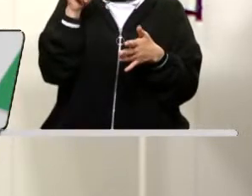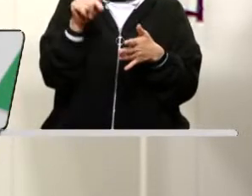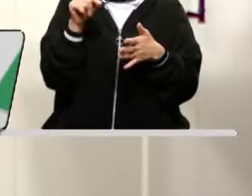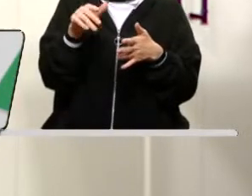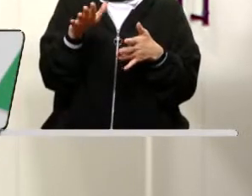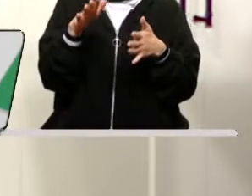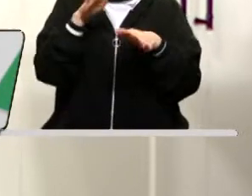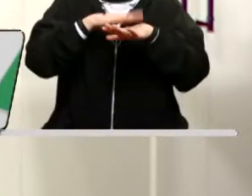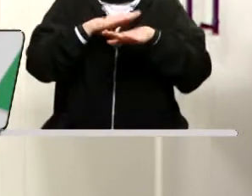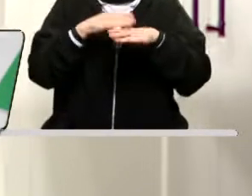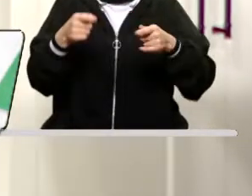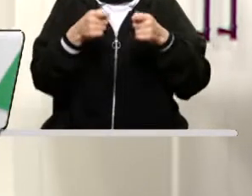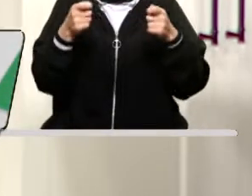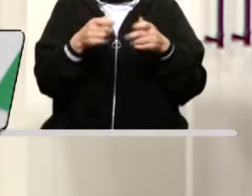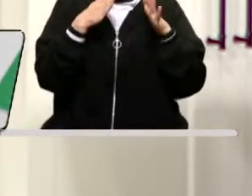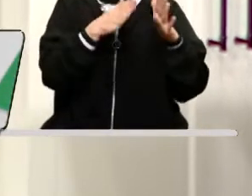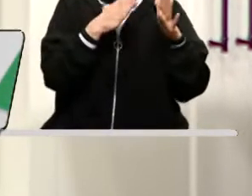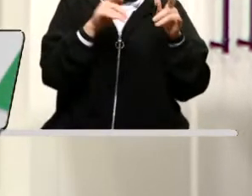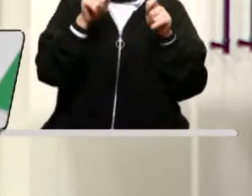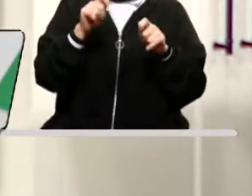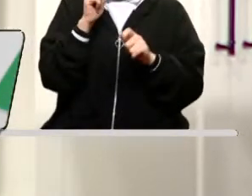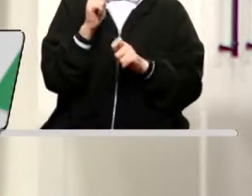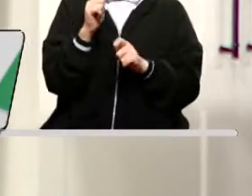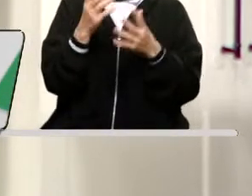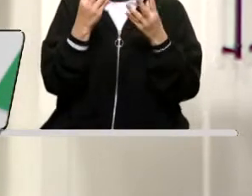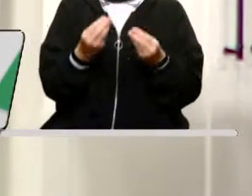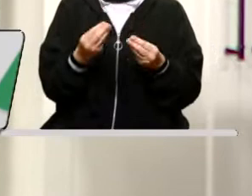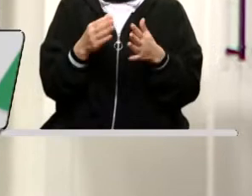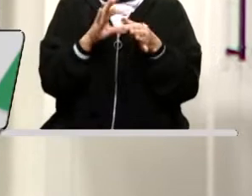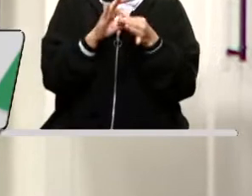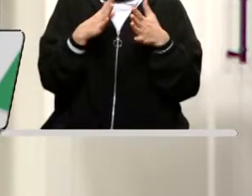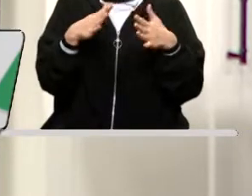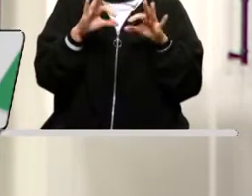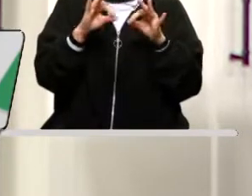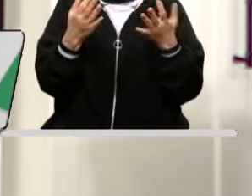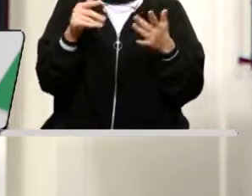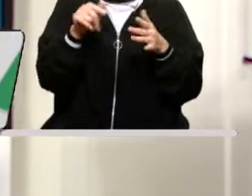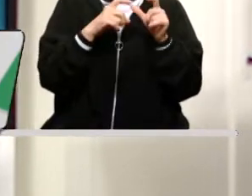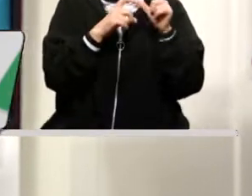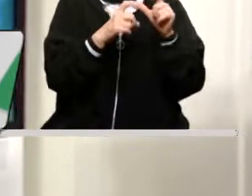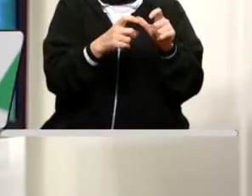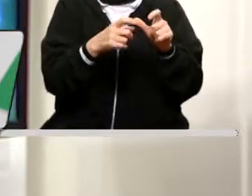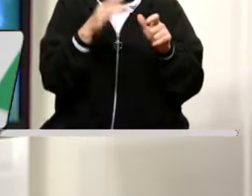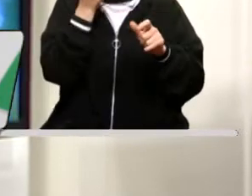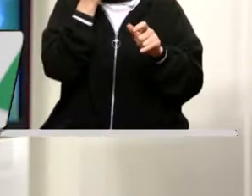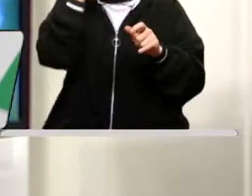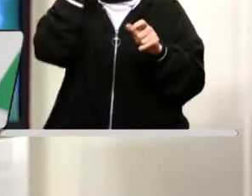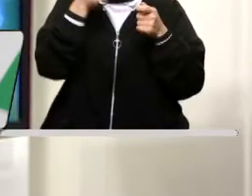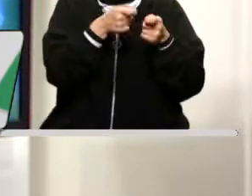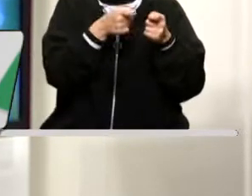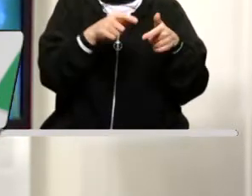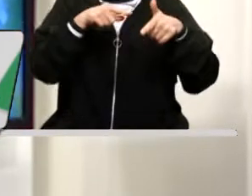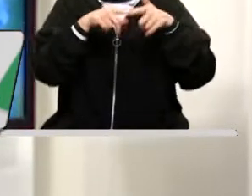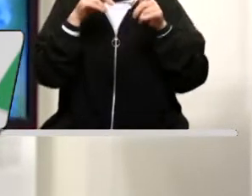bildiğiniz üzere sürdürülebilirlik noktasında bazen sıkıntılar yaşayabiliyoruz. Peki çözümü ne? Hepsini soracağız. Konuğumuz eğitimci Fatih Aytaç'a